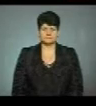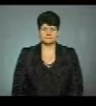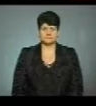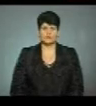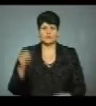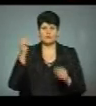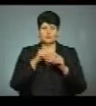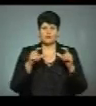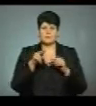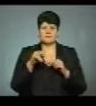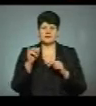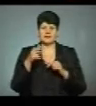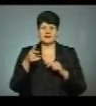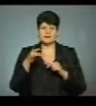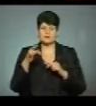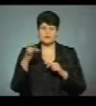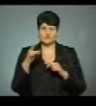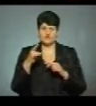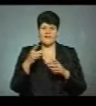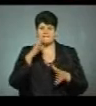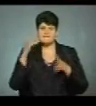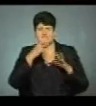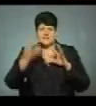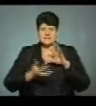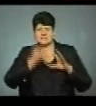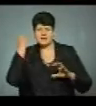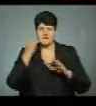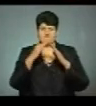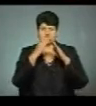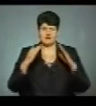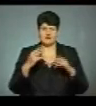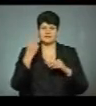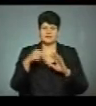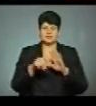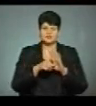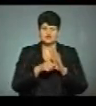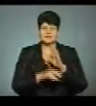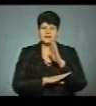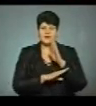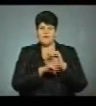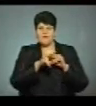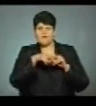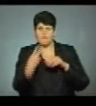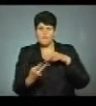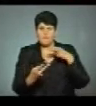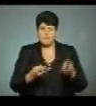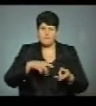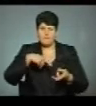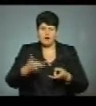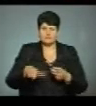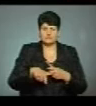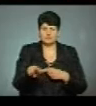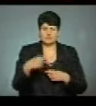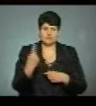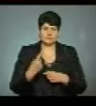У школі на Підгаєтчині вітер зірвав частину даху, 26 дерев попадали на дороги області, 108 населених пунктів області